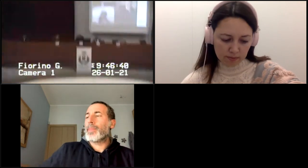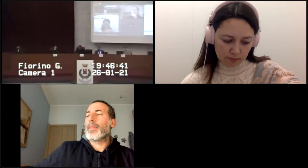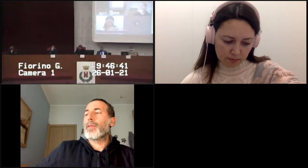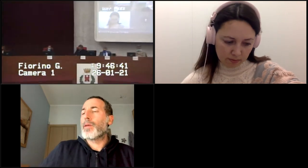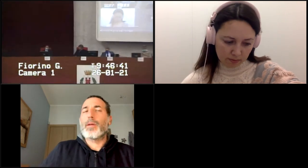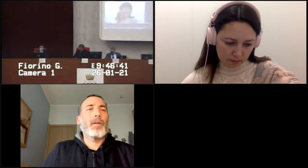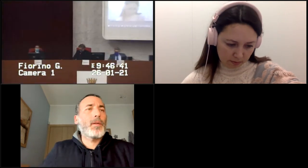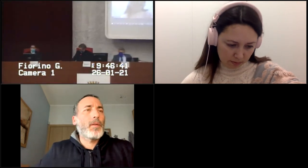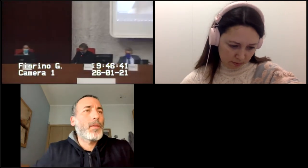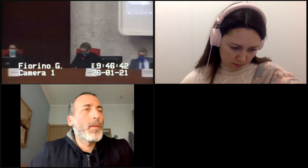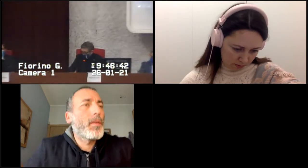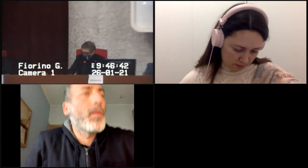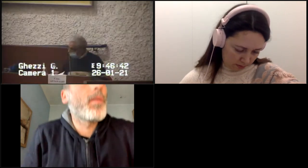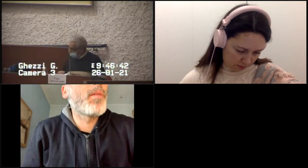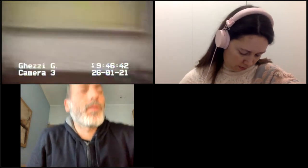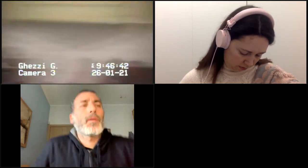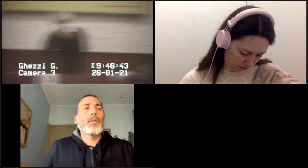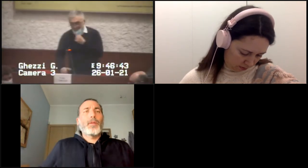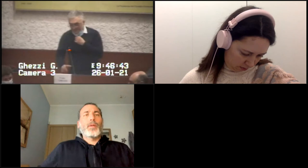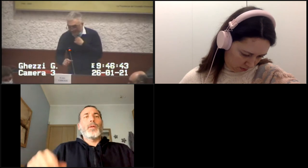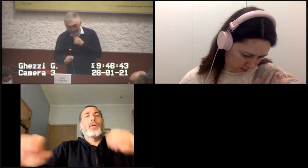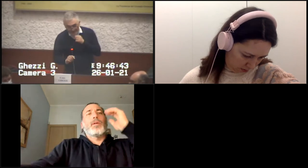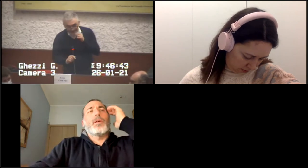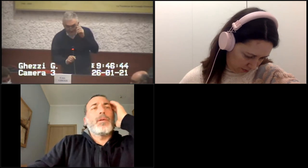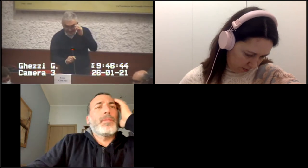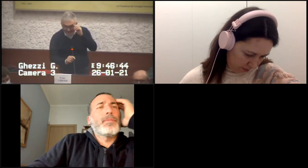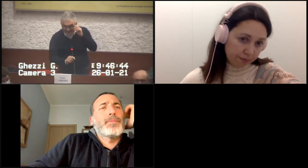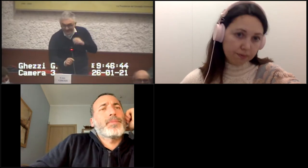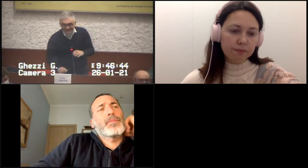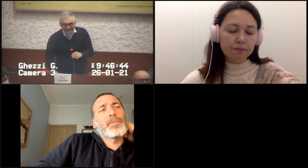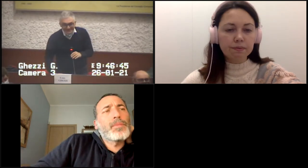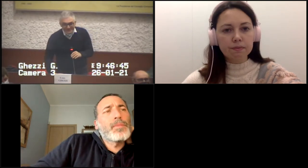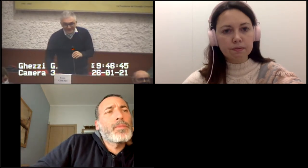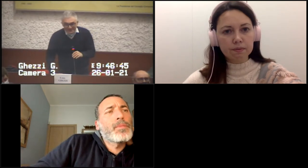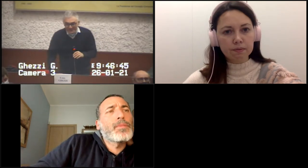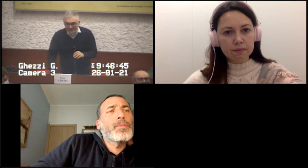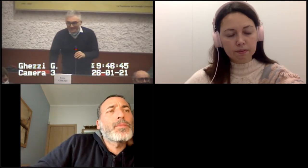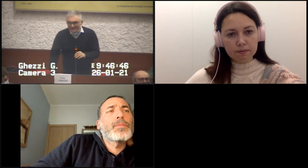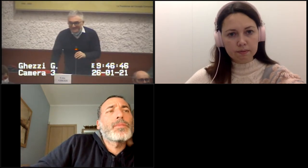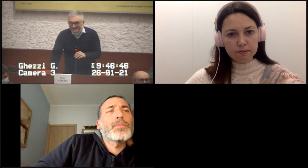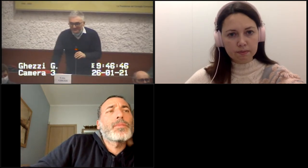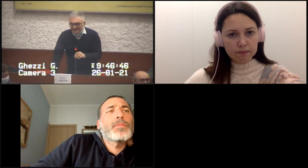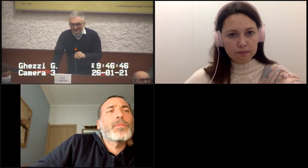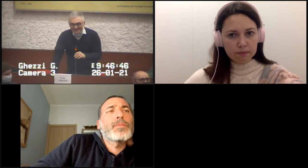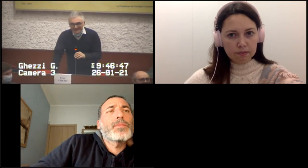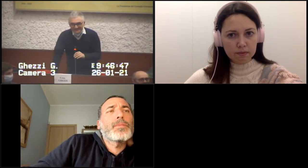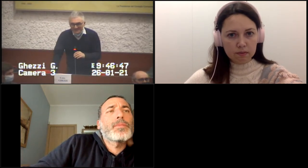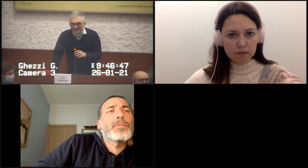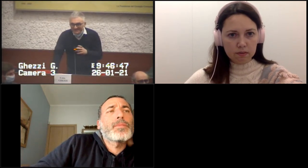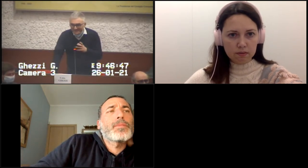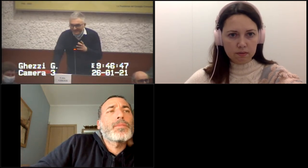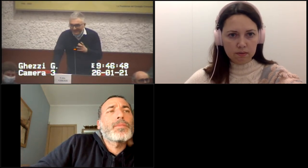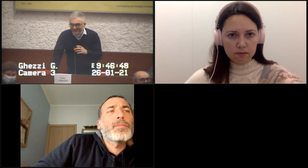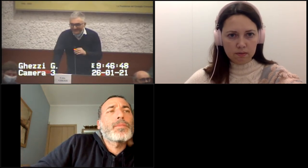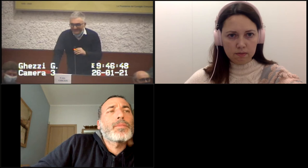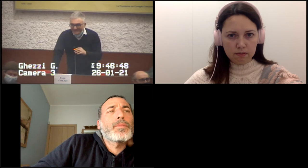Identità civica, consigliere Ghezzi. Grazie Presidente, no, mi fa un pochino tenerezza il fatto di sentire che il